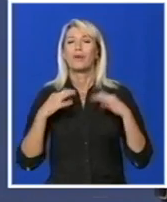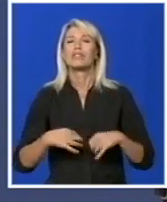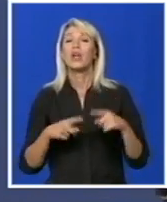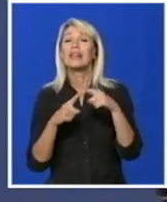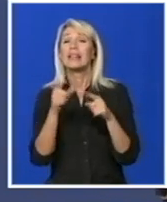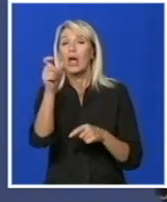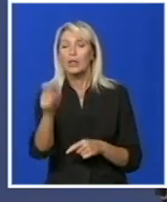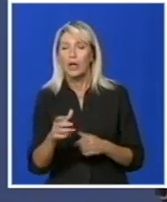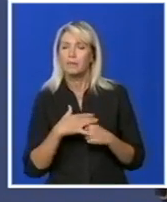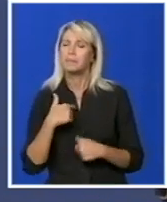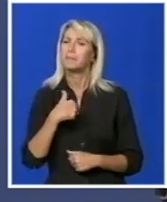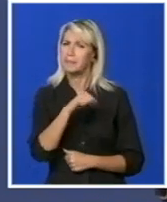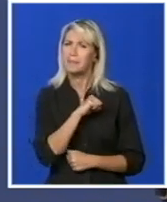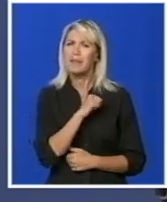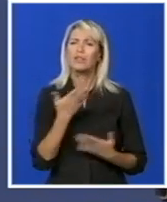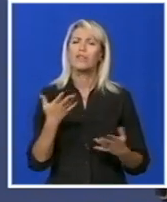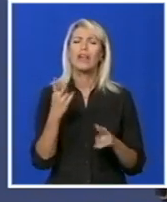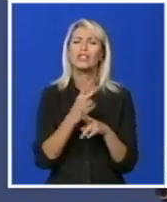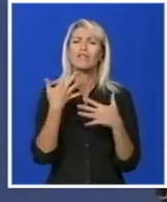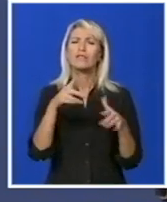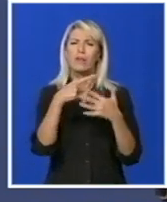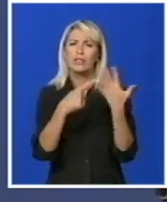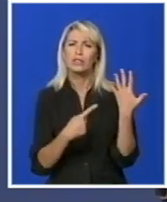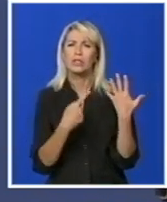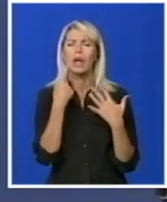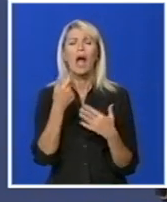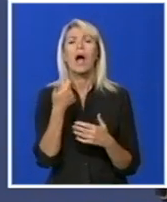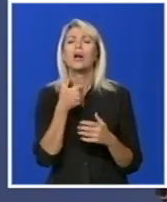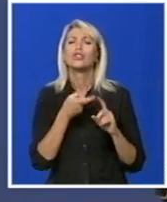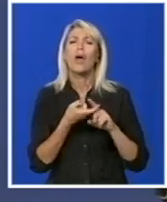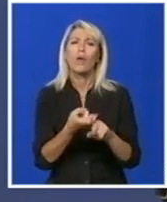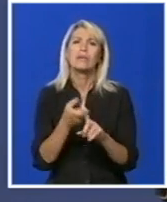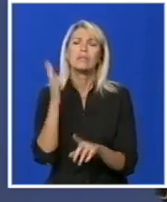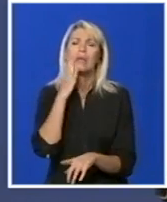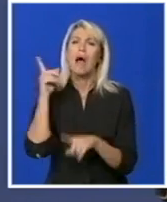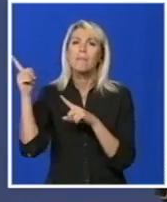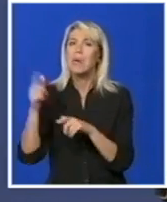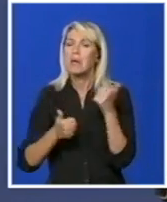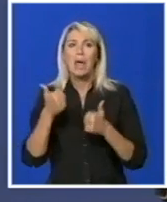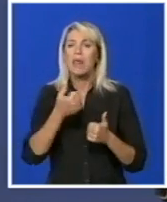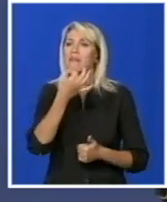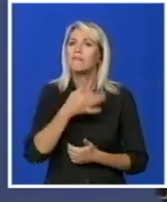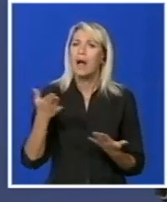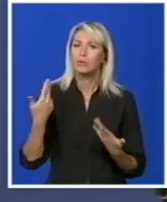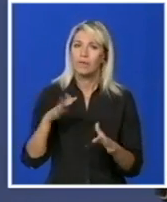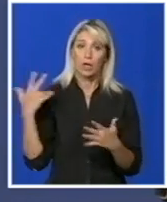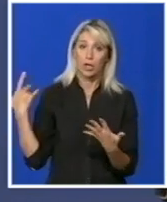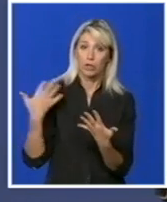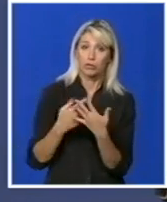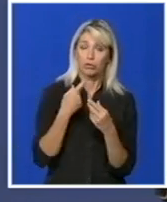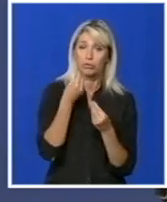ste već napomenuli, šta je sa Sjedinjenim Američkim Državama ili sa Francuskom, jer prethodnih dana ste govorili da je tamo